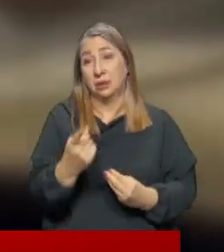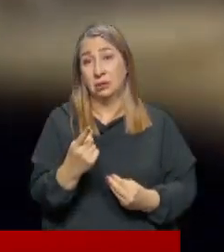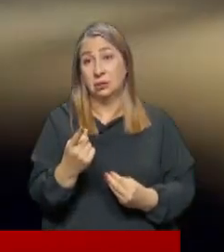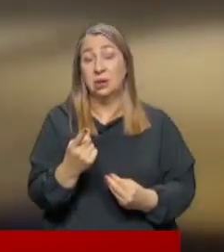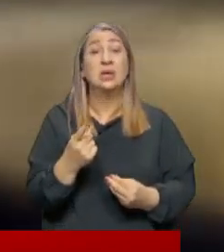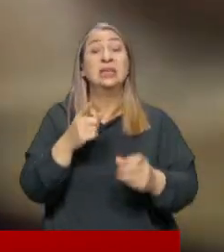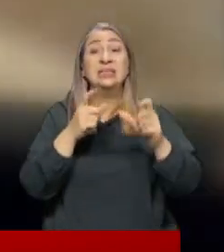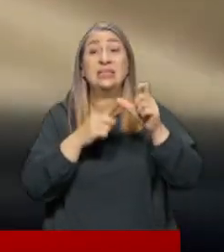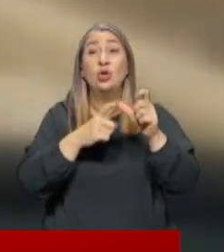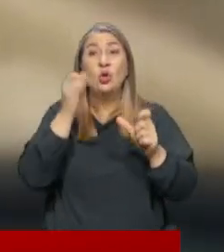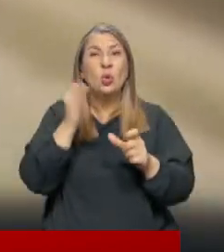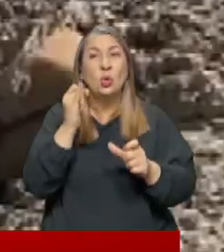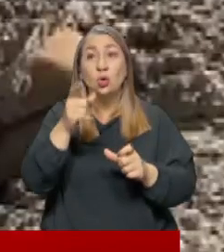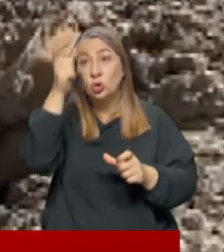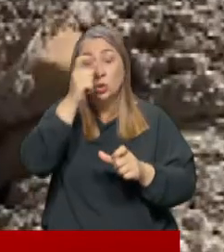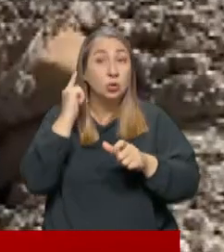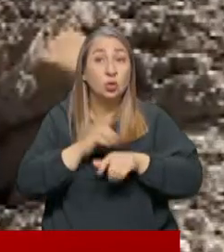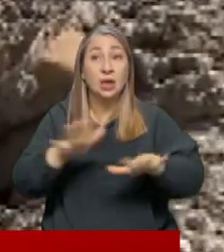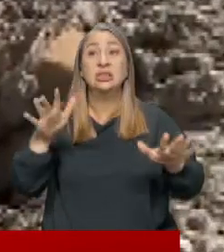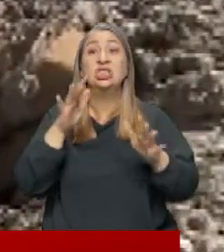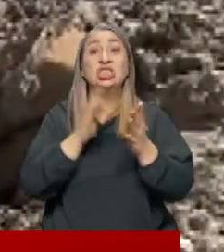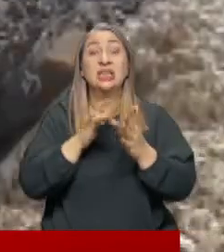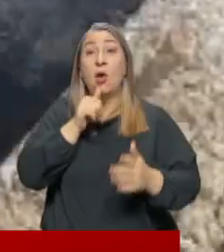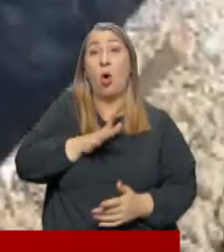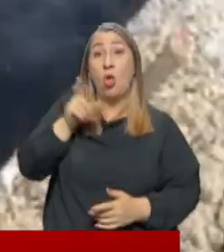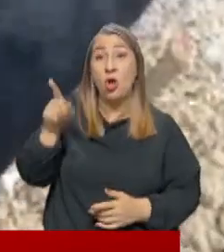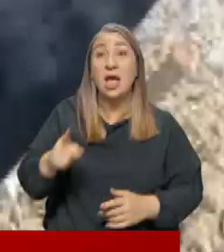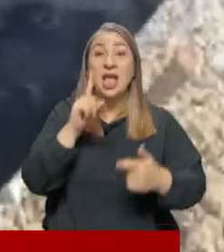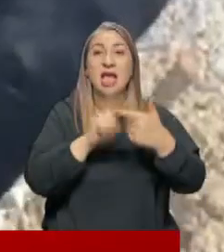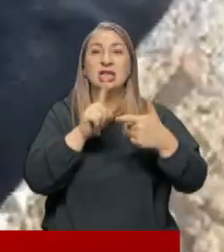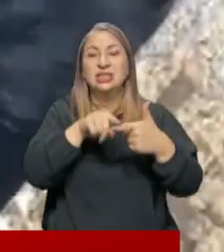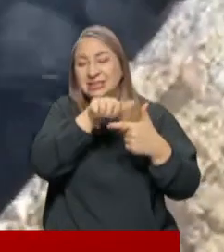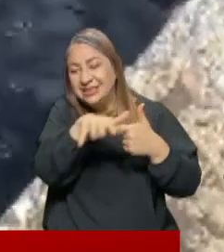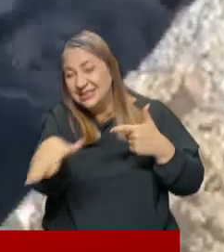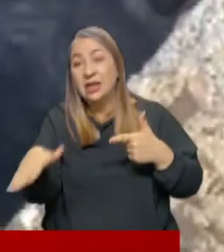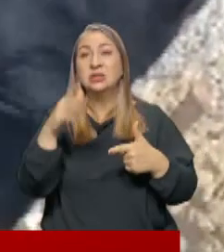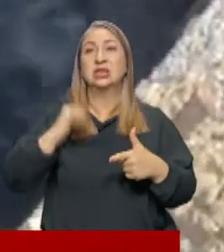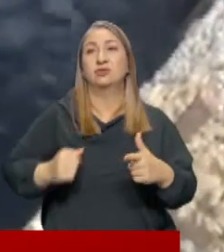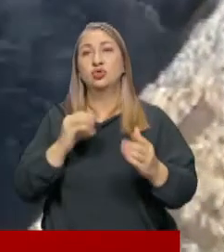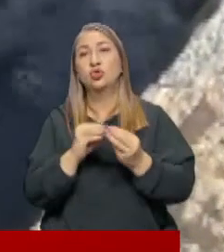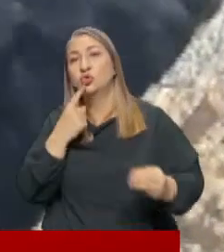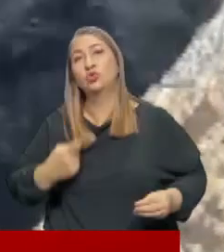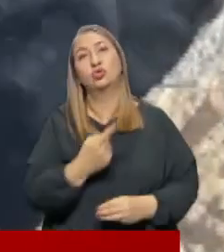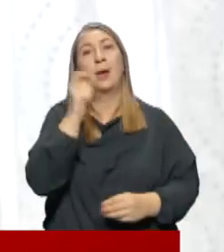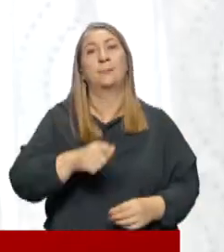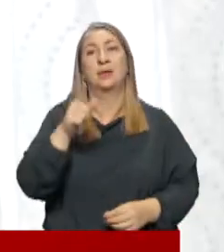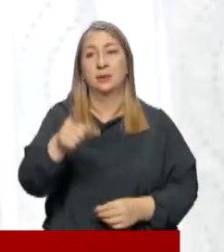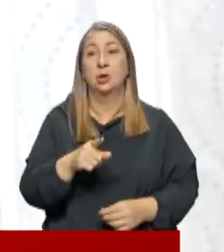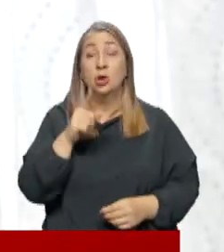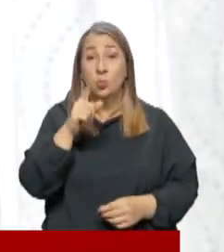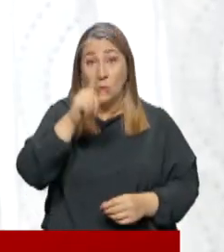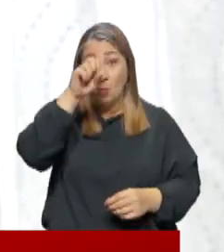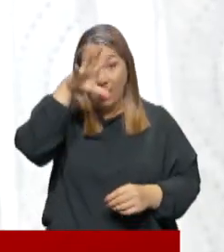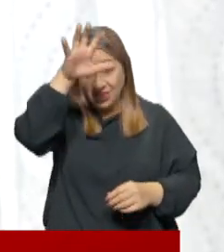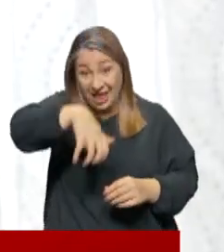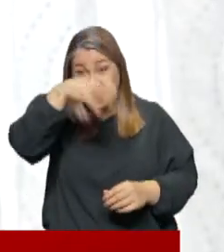savundu. Siyanür felaketini Türkiye'ye duyuran Cezayirlioğlu ise ikinci sızıntı hakkında da savcılığa suç duyurusunda bulundu. Bu